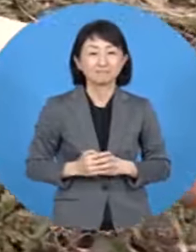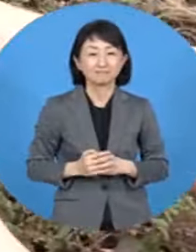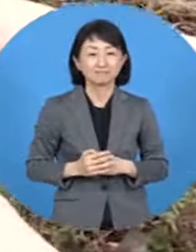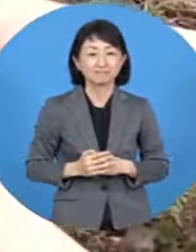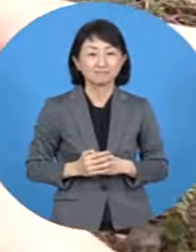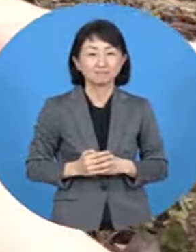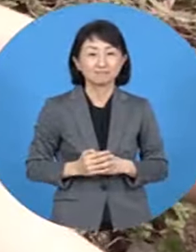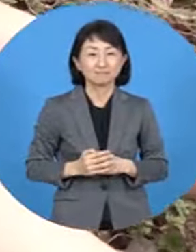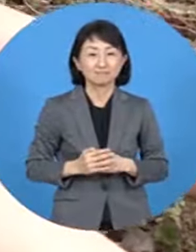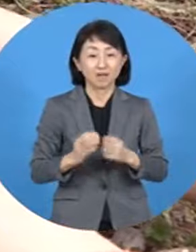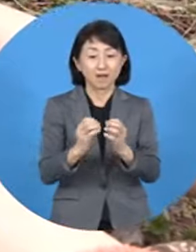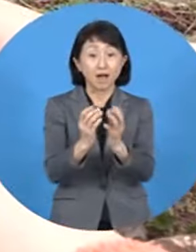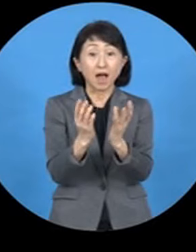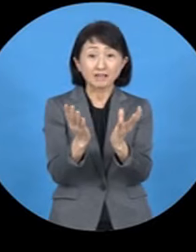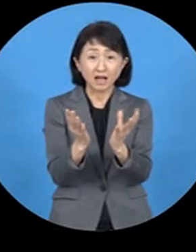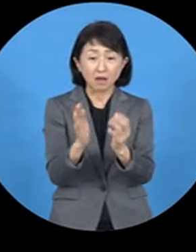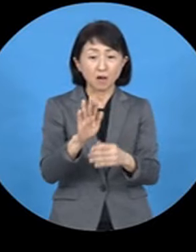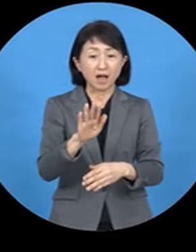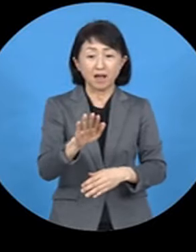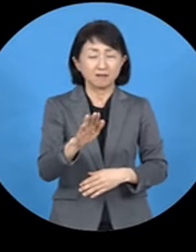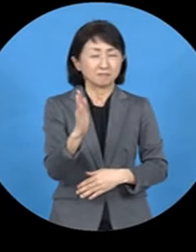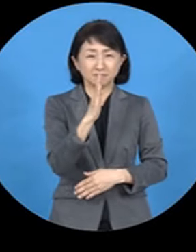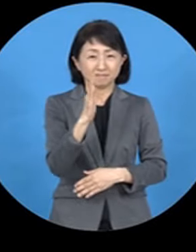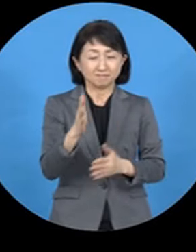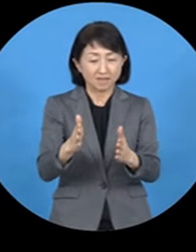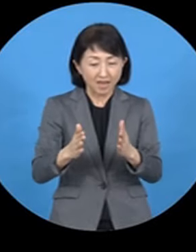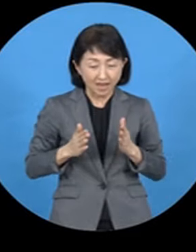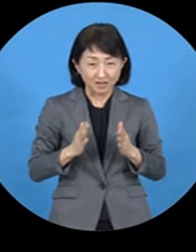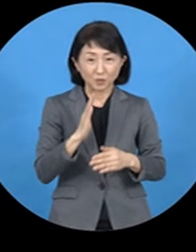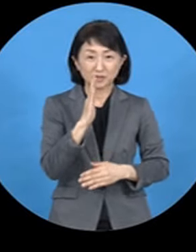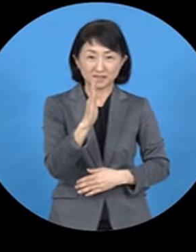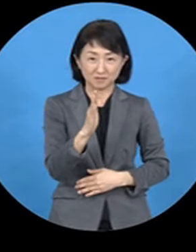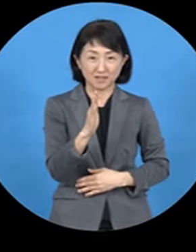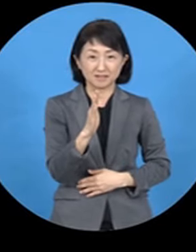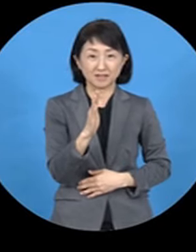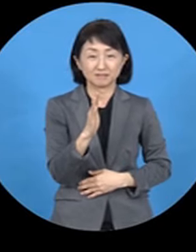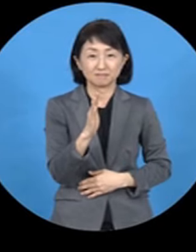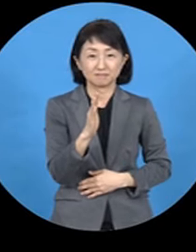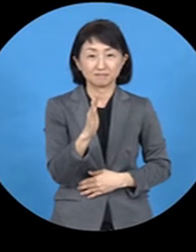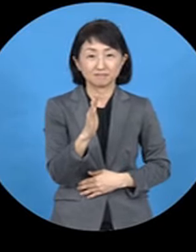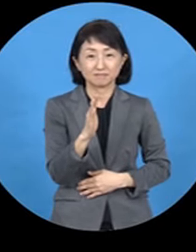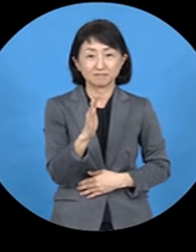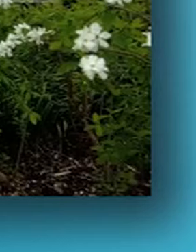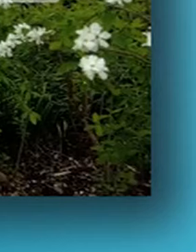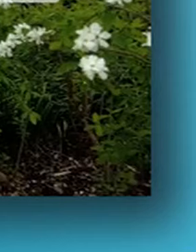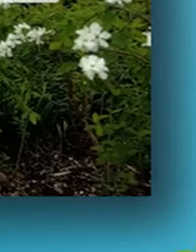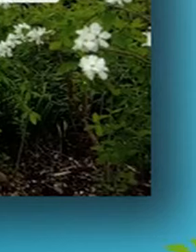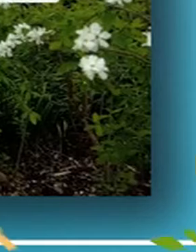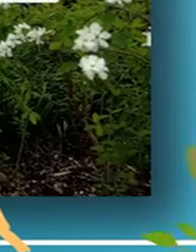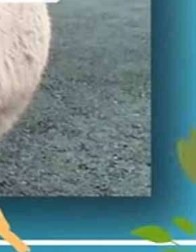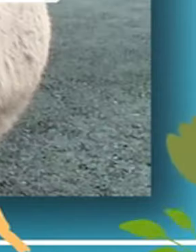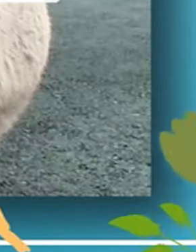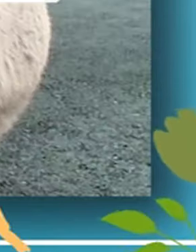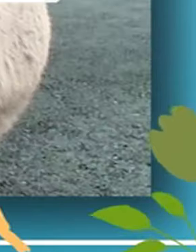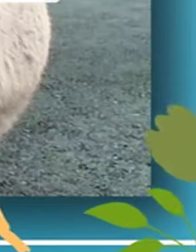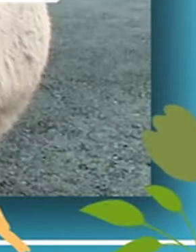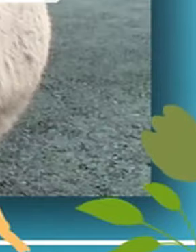ですね、 はい、まあ、ちょっと花の時期にはちょっと勘弁していただけた方がいいかなと思うんですけども。 あ、そうですよね、はい、はい、